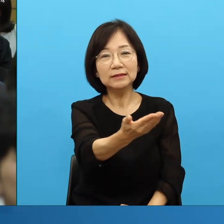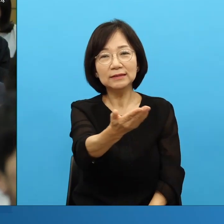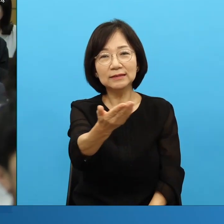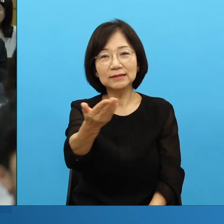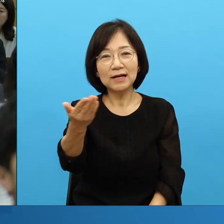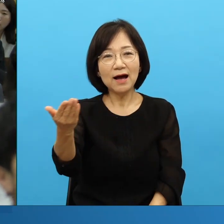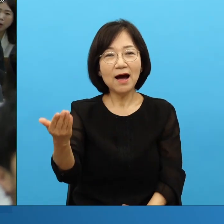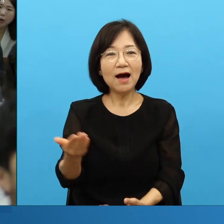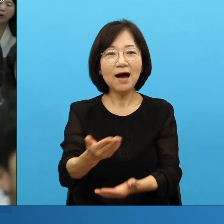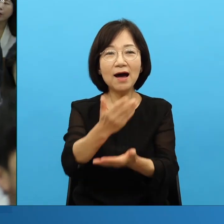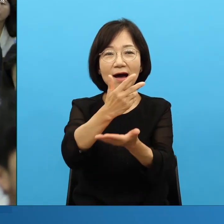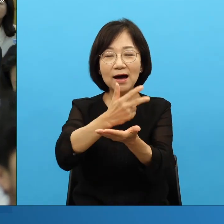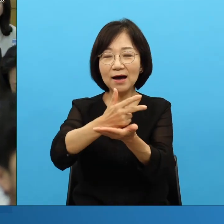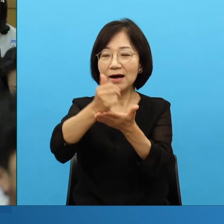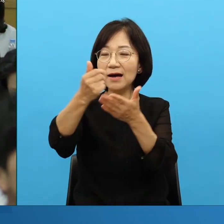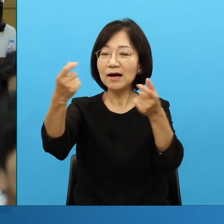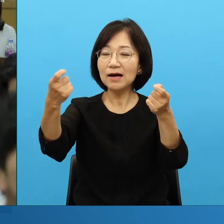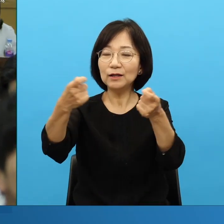선도르라